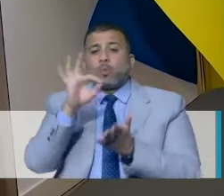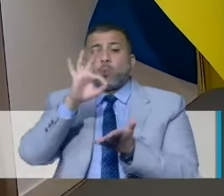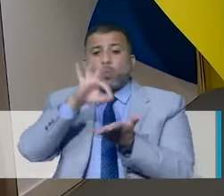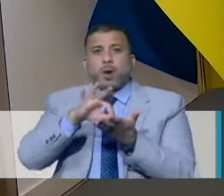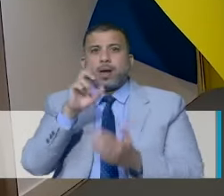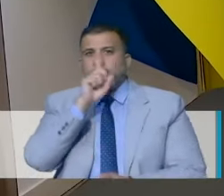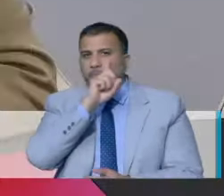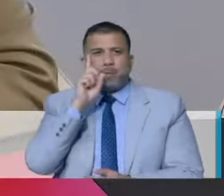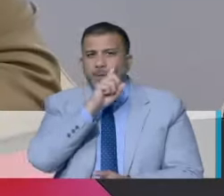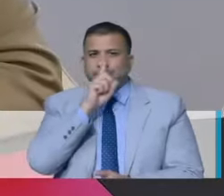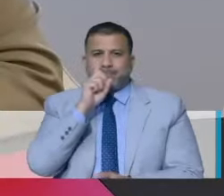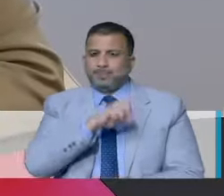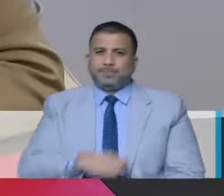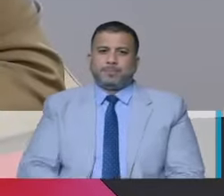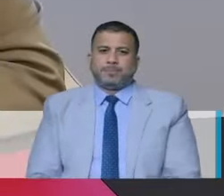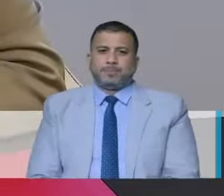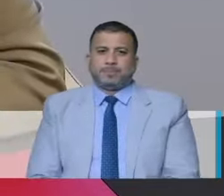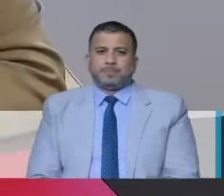بابو ظبي